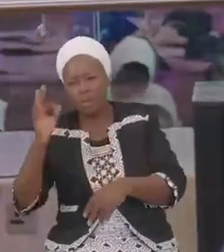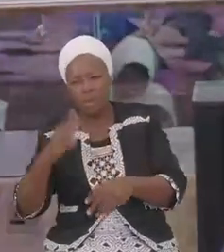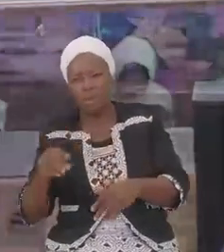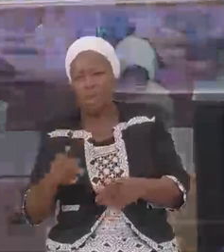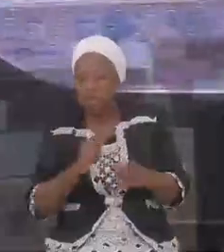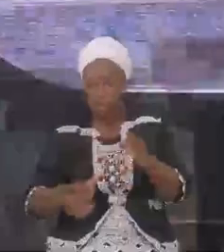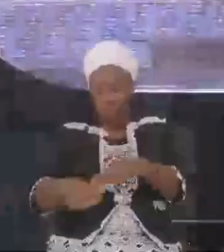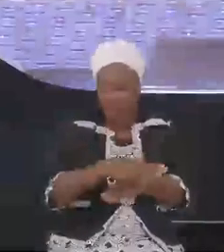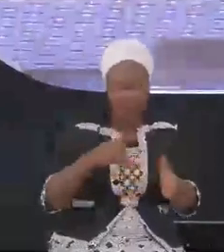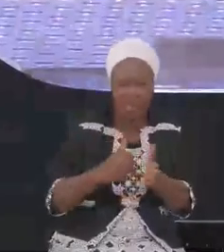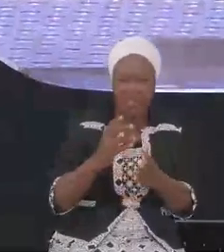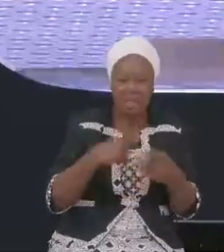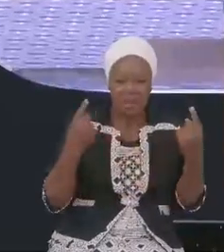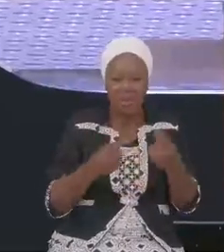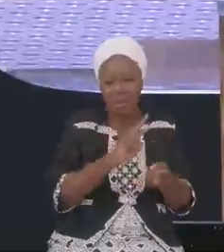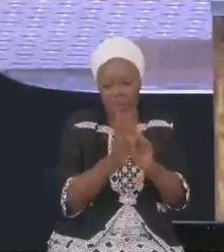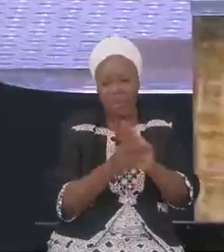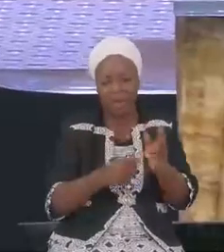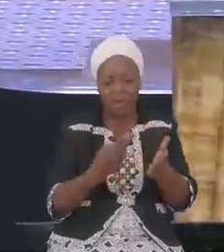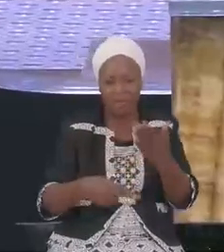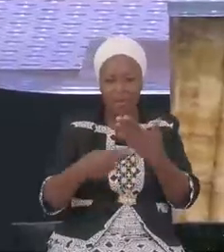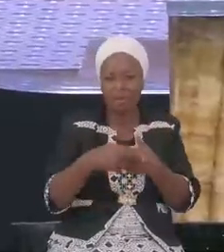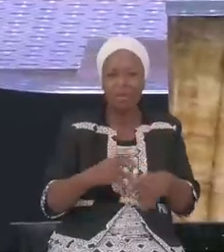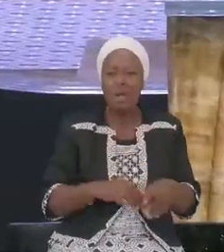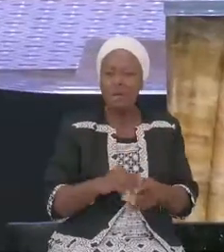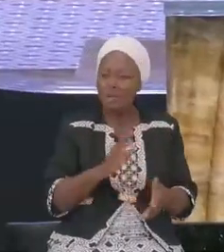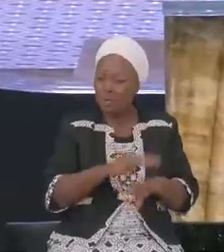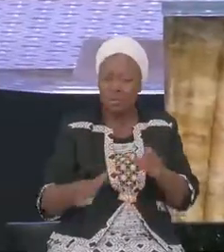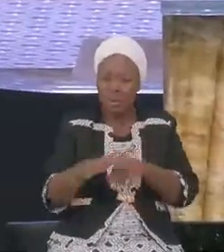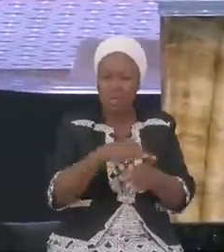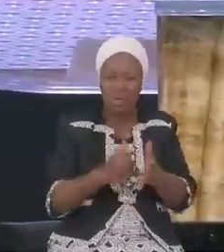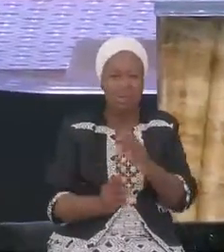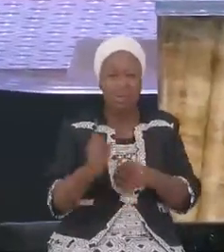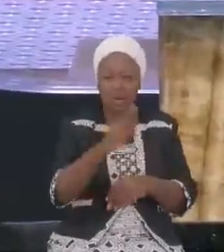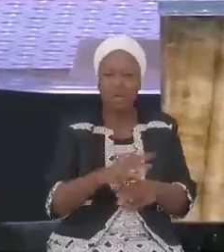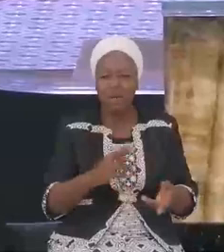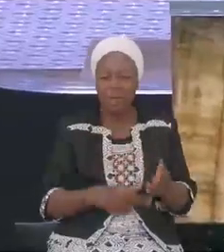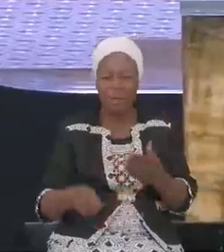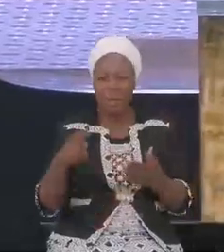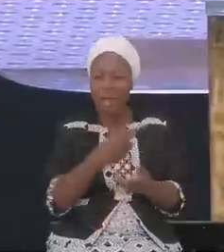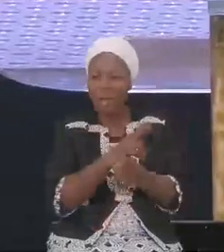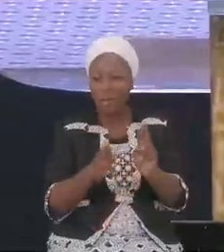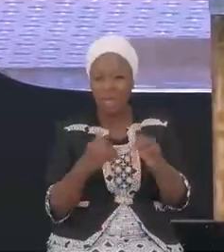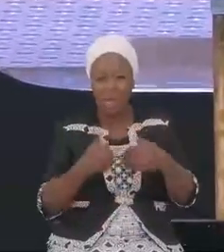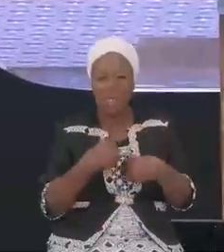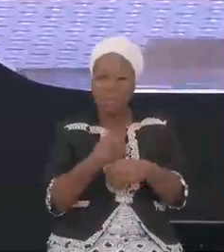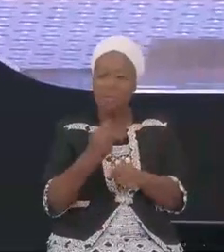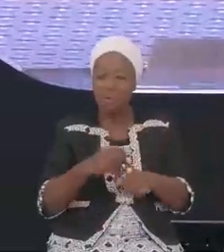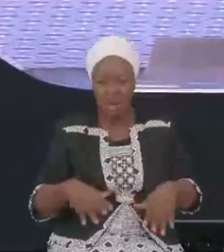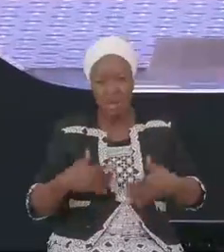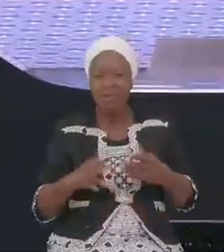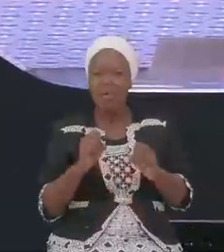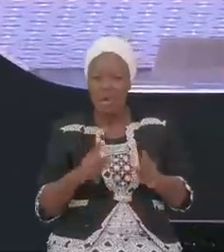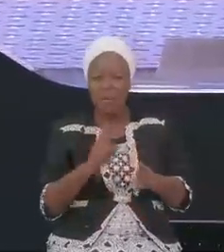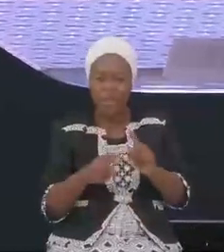cela, la repentance, la restitution, faut pas cacher cela, la repentance qui va transformer ta vie. Alors, es-tu plus